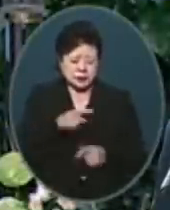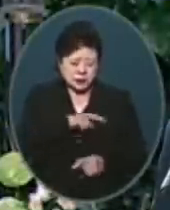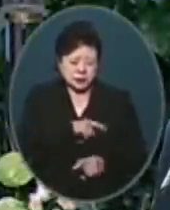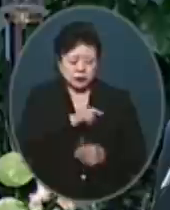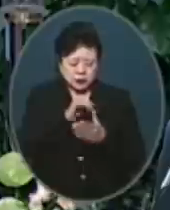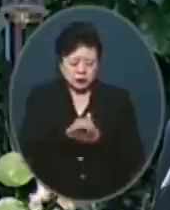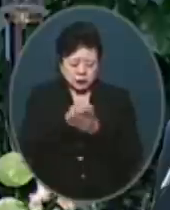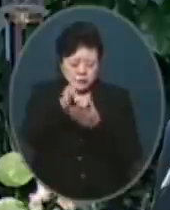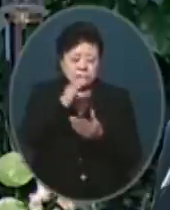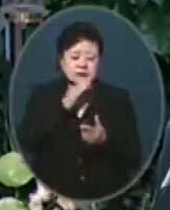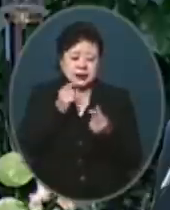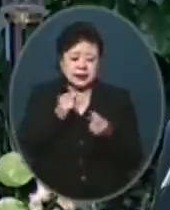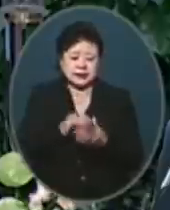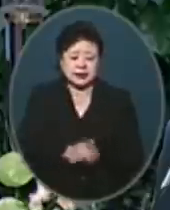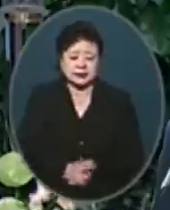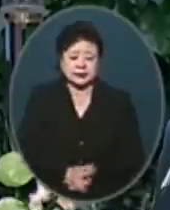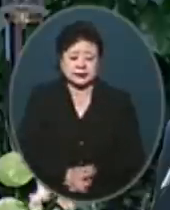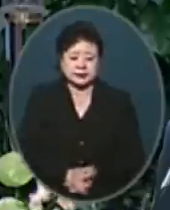예수님 이름으로 기도드립니다.